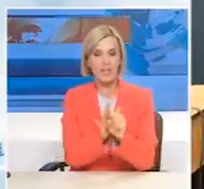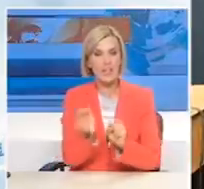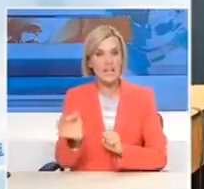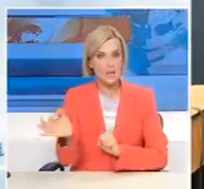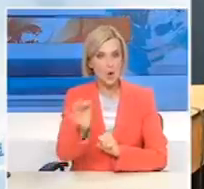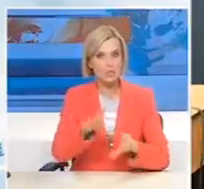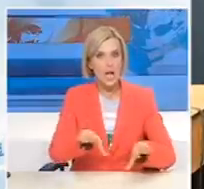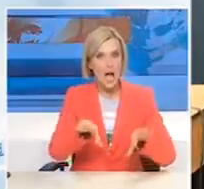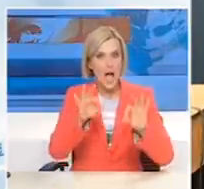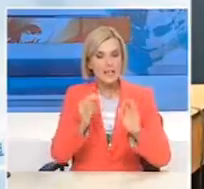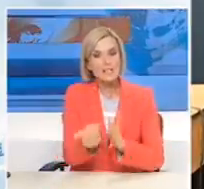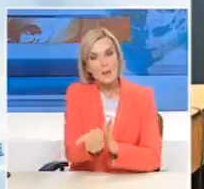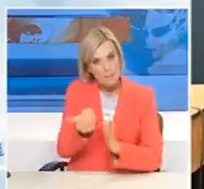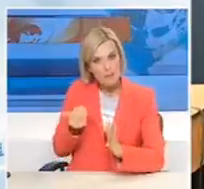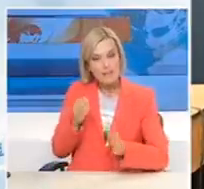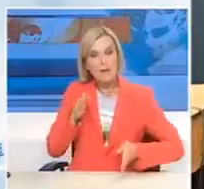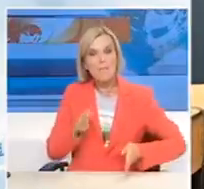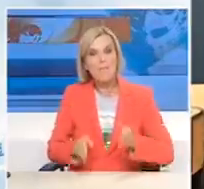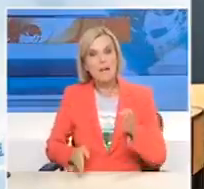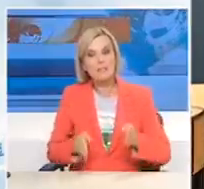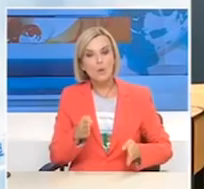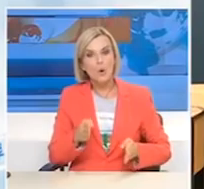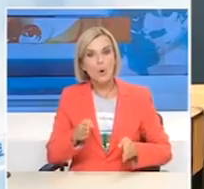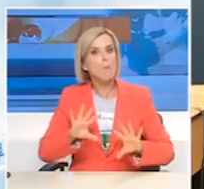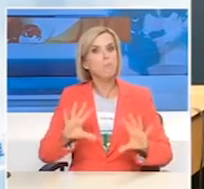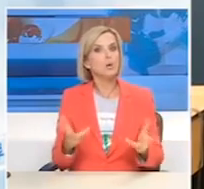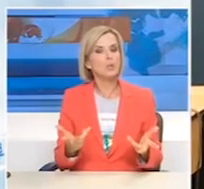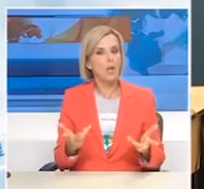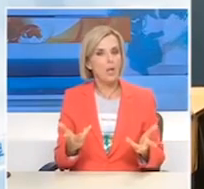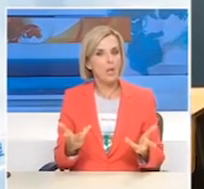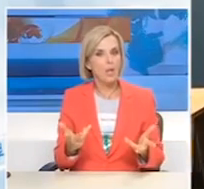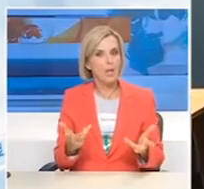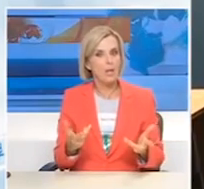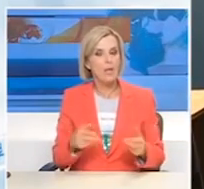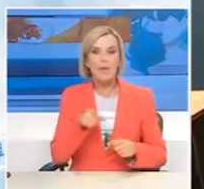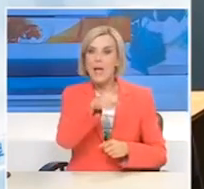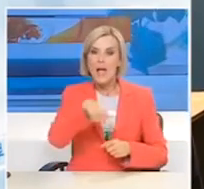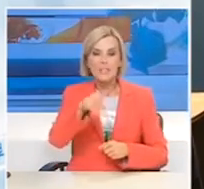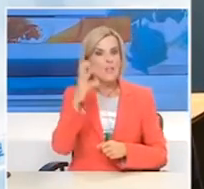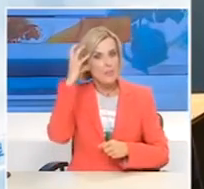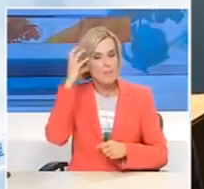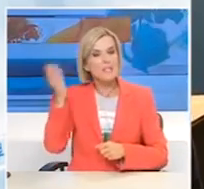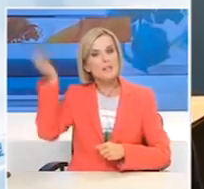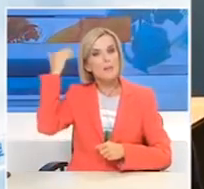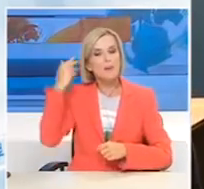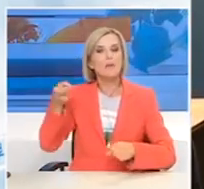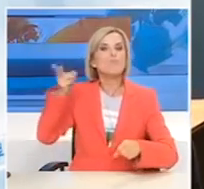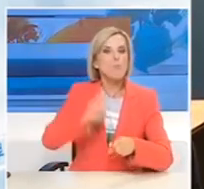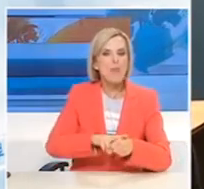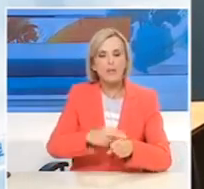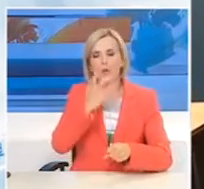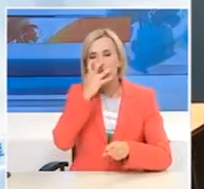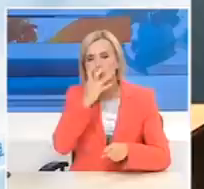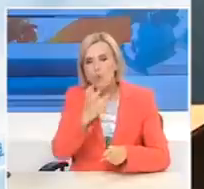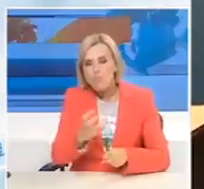είχε ξεκινήσει πολύ νωρίτερα από το πρώτο επιβεβαιωμένο κρούσμα. Επανέρχεστε σε περιστατικά θανάτων από σοβαρή πνευμονία